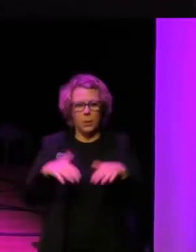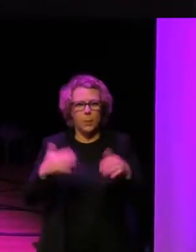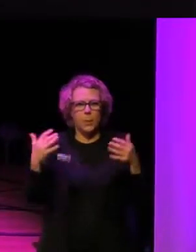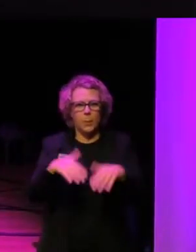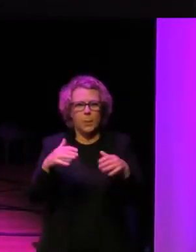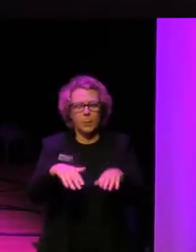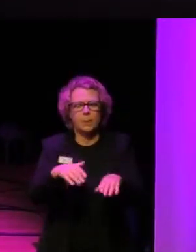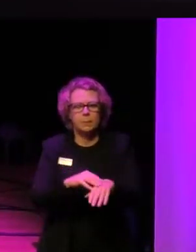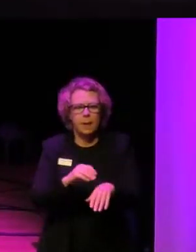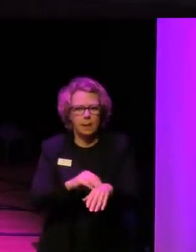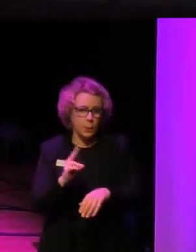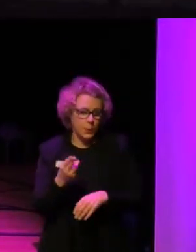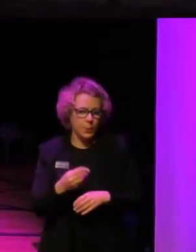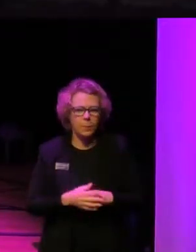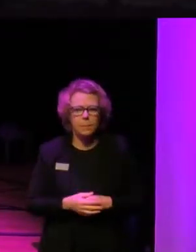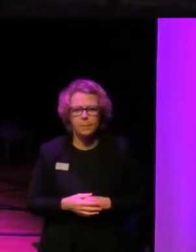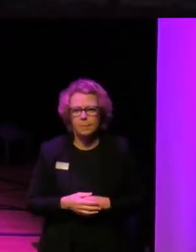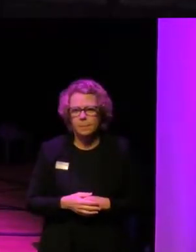nu.